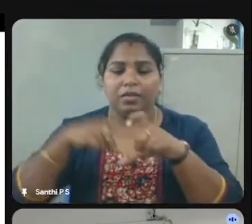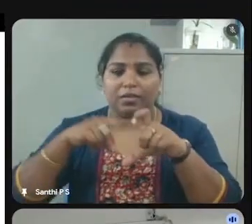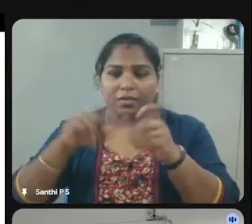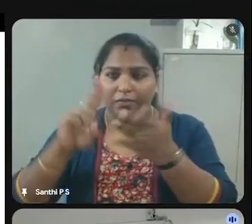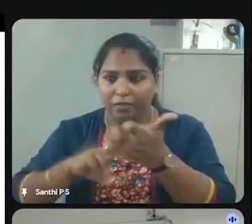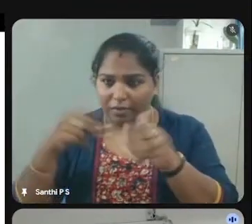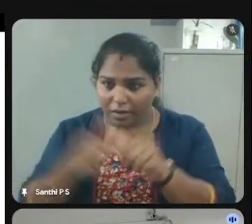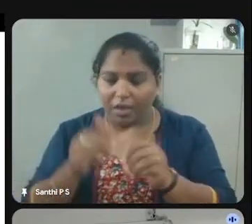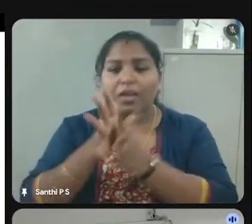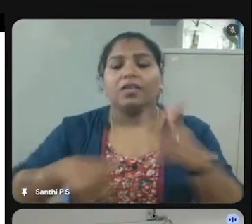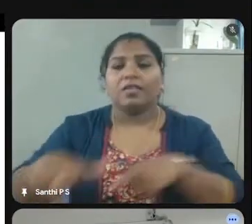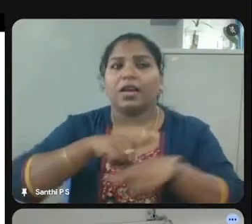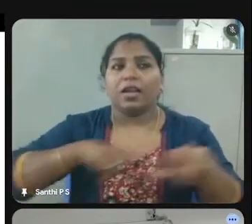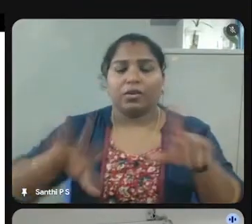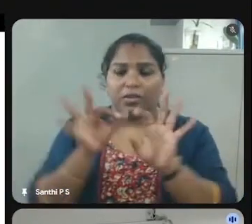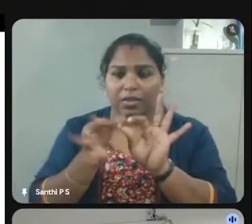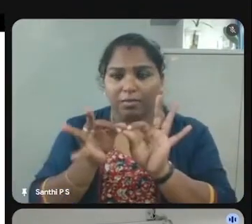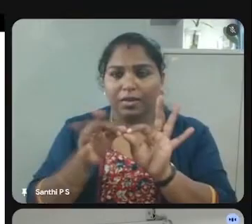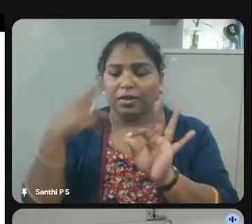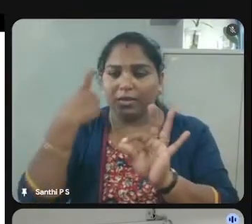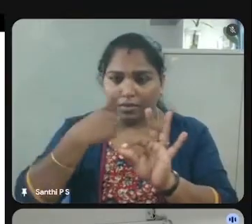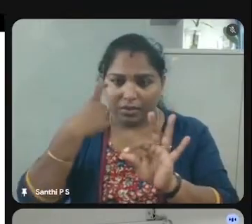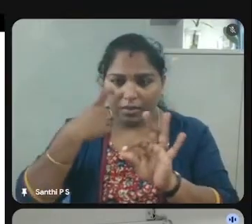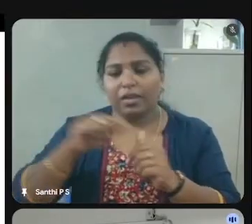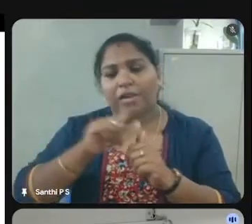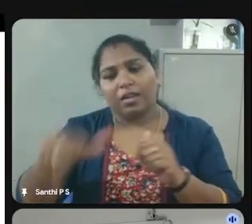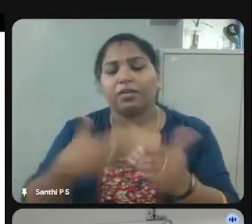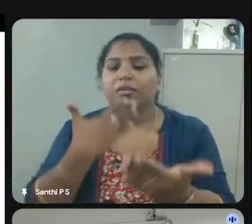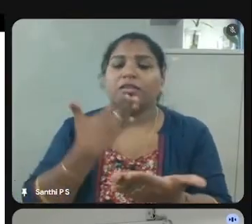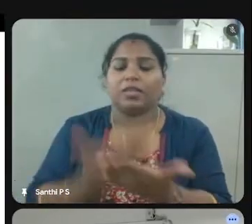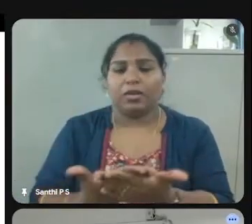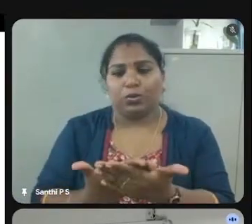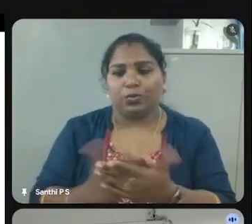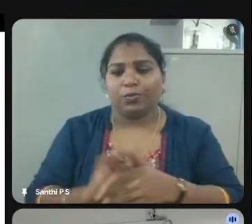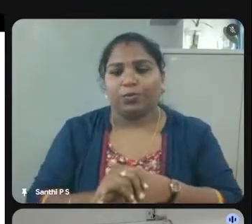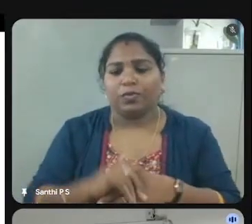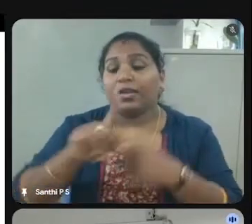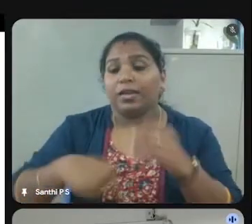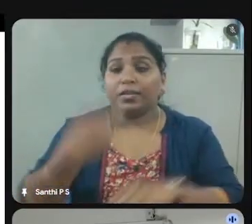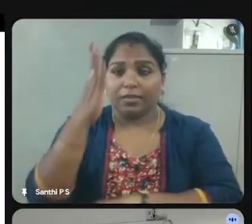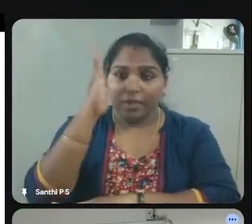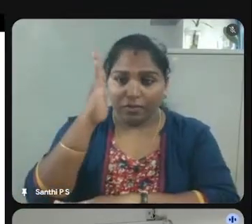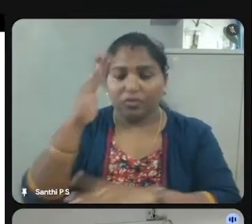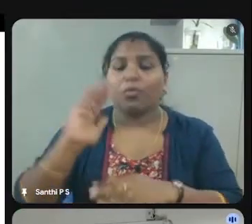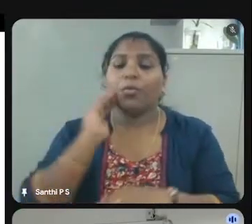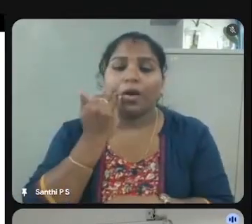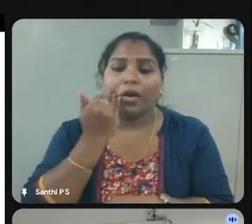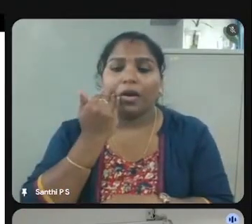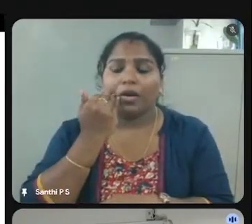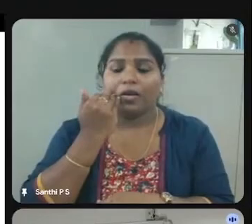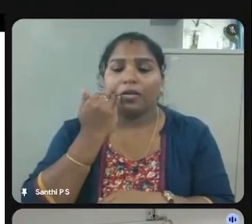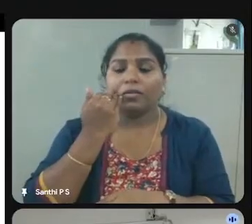അതുപോലെ സൈൻ ലാംഗ്വേജ് പരിഭാഷ ചെയ്ത ശാന്തി മാഡം എന്നിവർക്കും പ്രത്യേകം നന്ദി അറിയിക്കുകയാണ്. അടുത്ത നിഡാസിന്റെ സെക്ഷൻ സെക്ഷുവാലിറ്റി